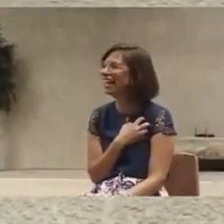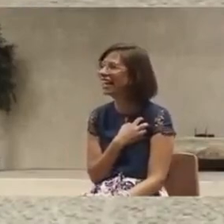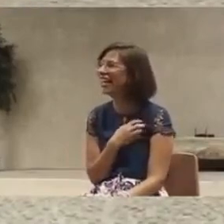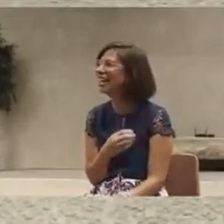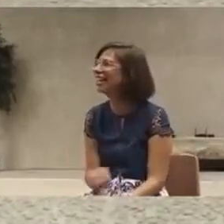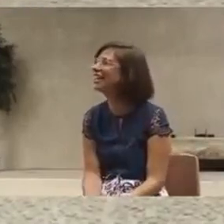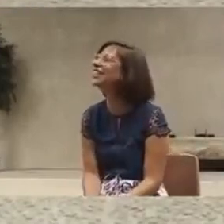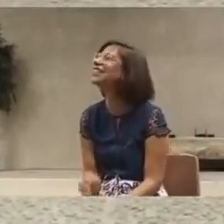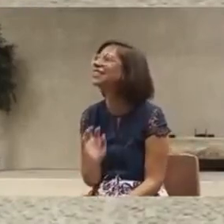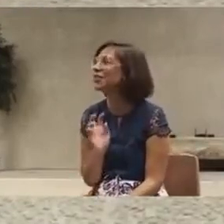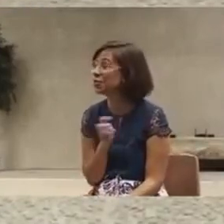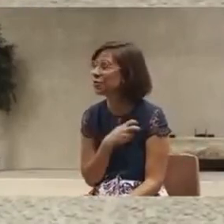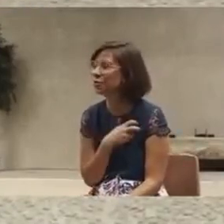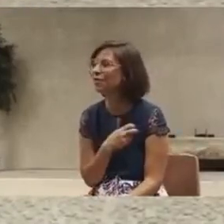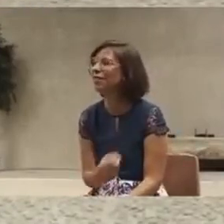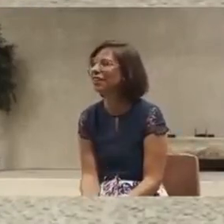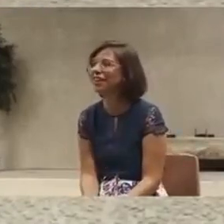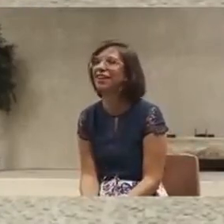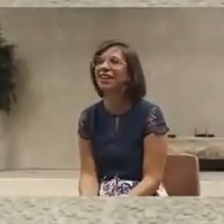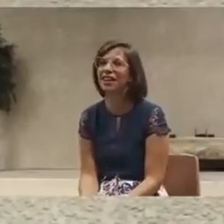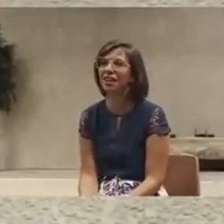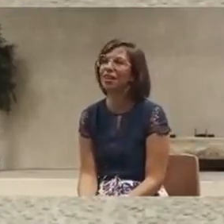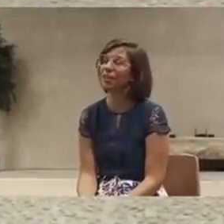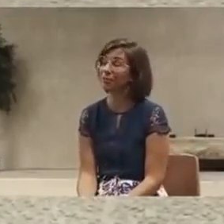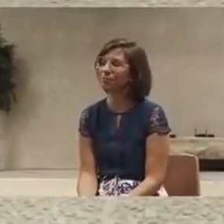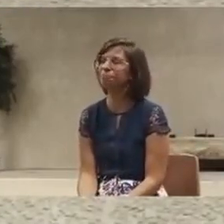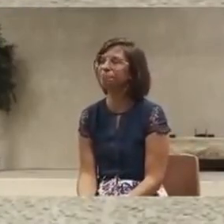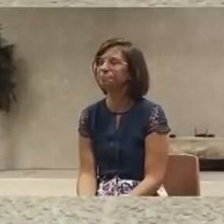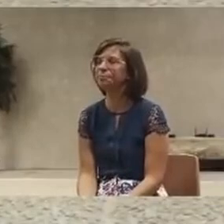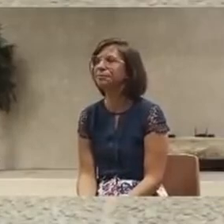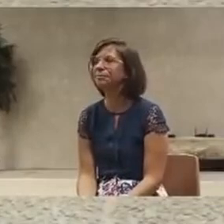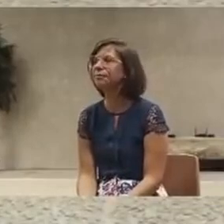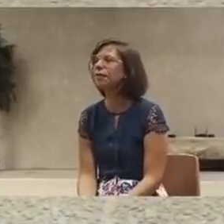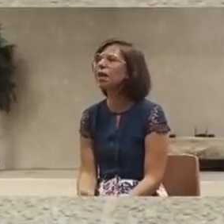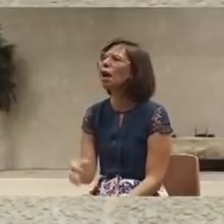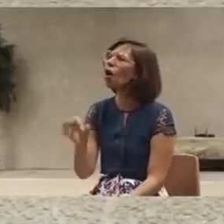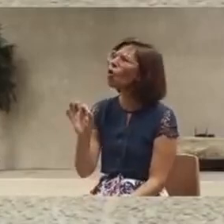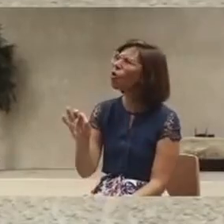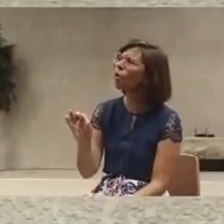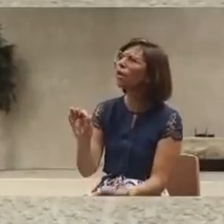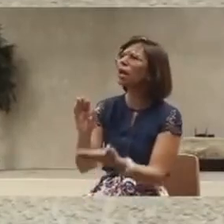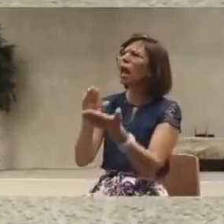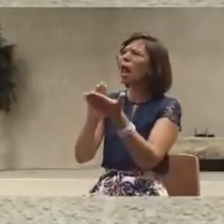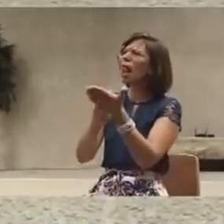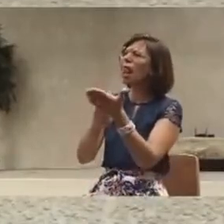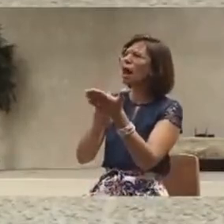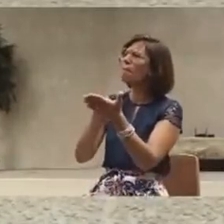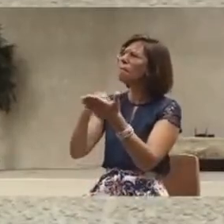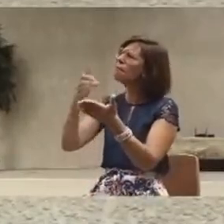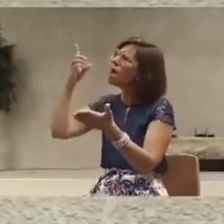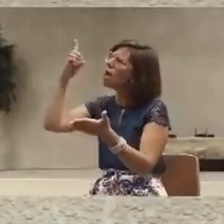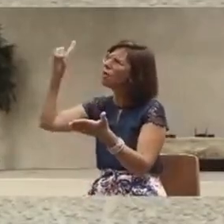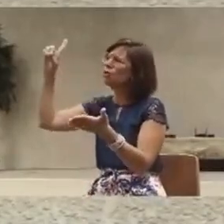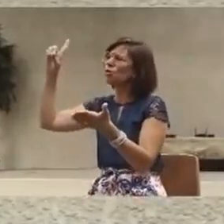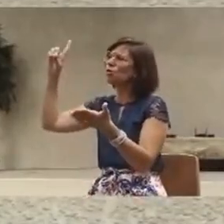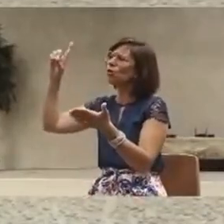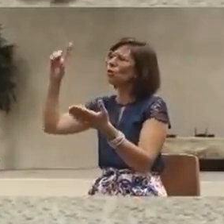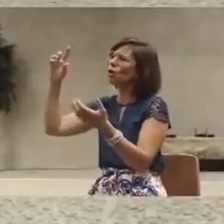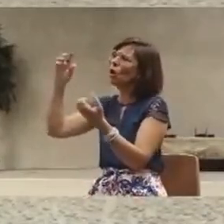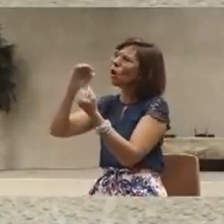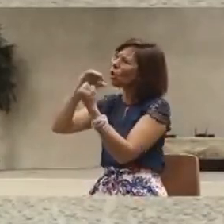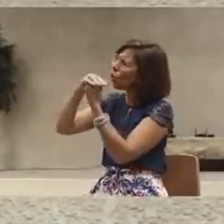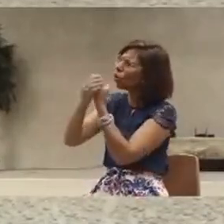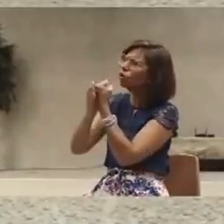témoin de la grâce de Dieu et de la main de Dieu qui la soutient, qui la console, qui l'accompagne,